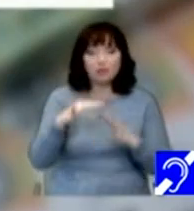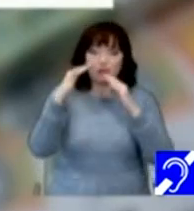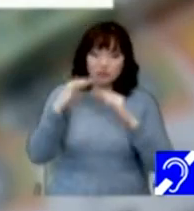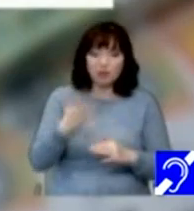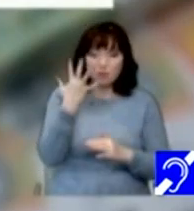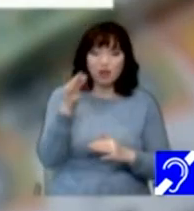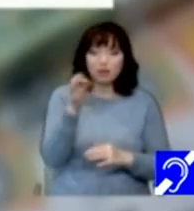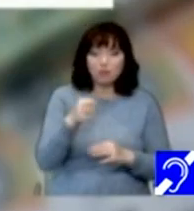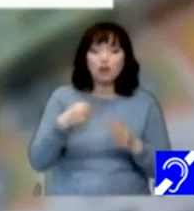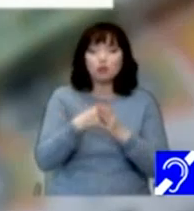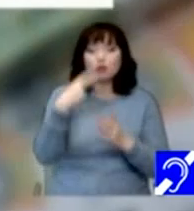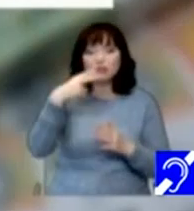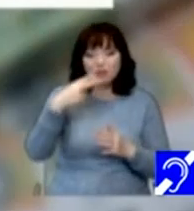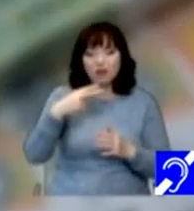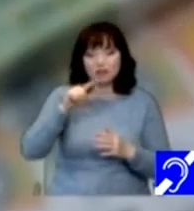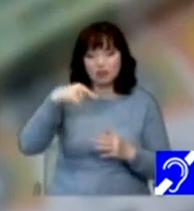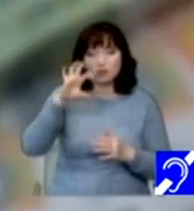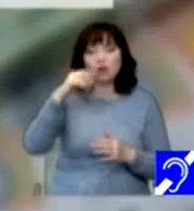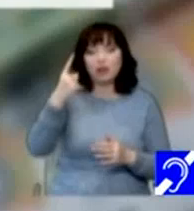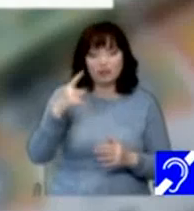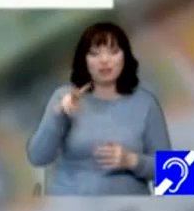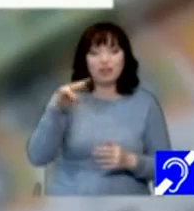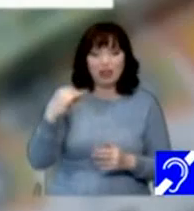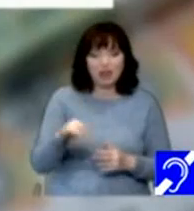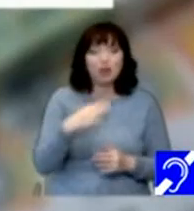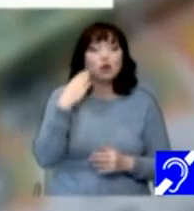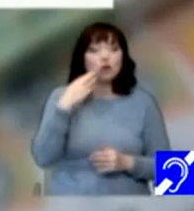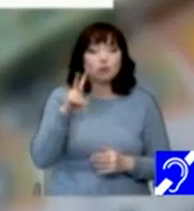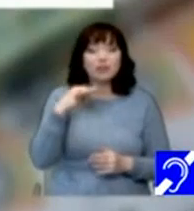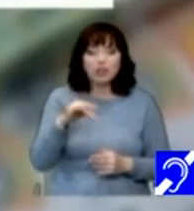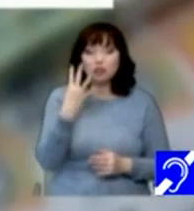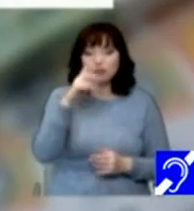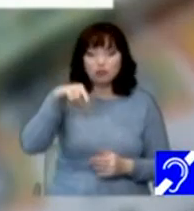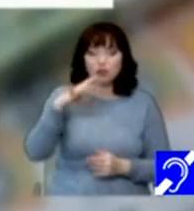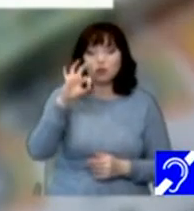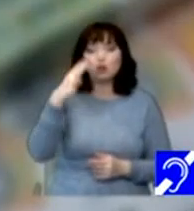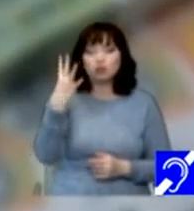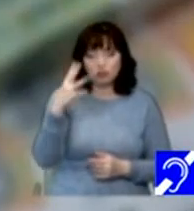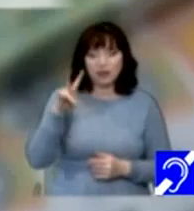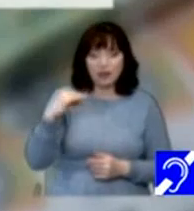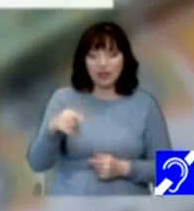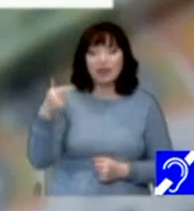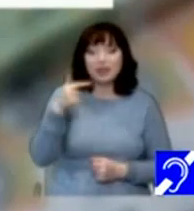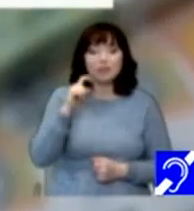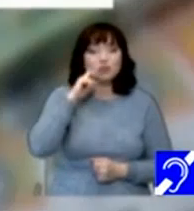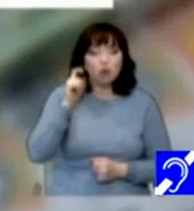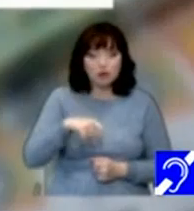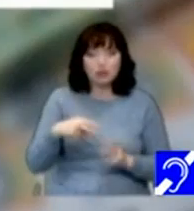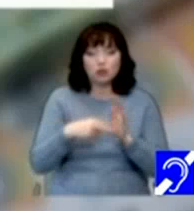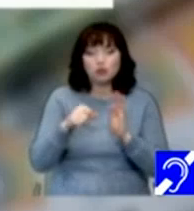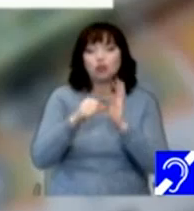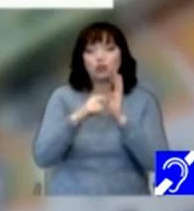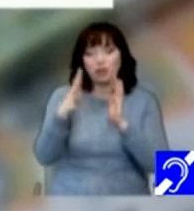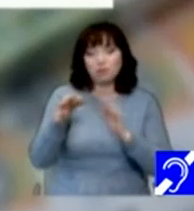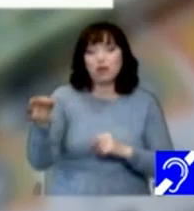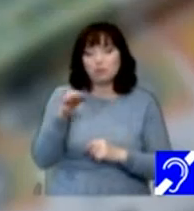5 bani până la 20 de lei și 1 ban. Leul românesc se va cumpăra cu 4 lei și 4 bani. Hrivna ucraineană va costa